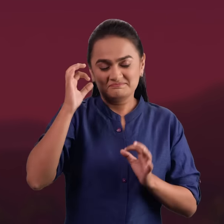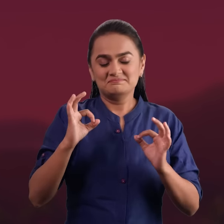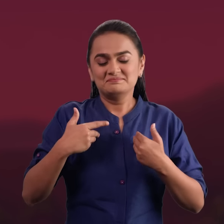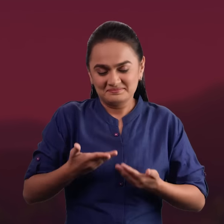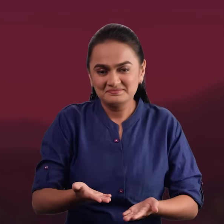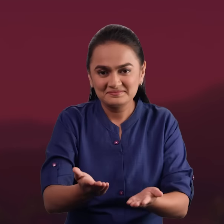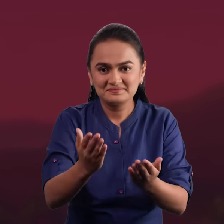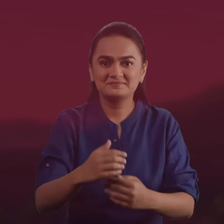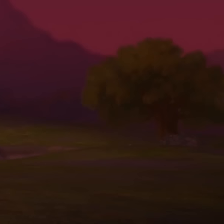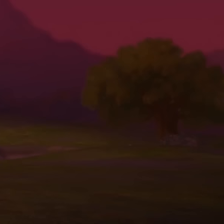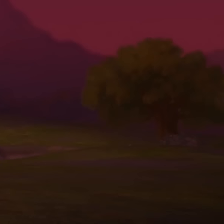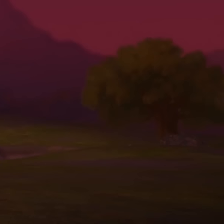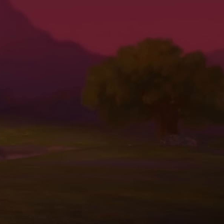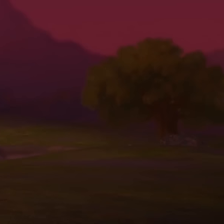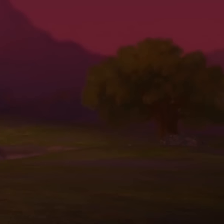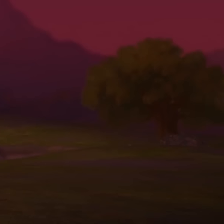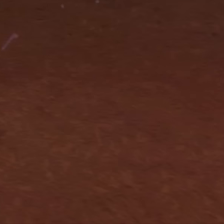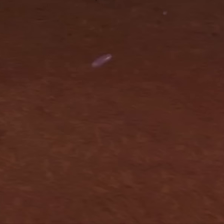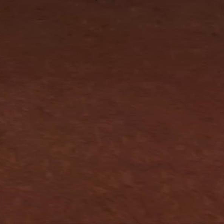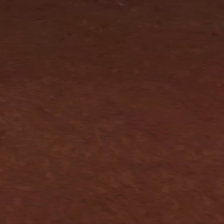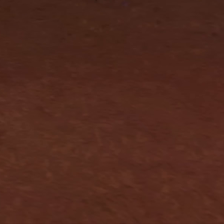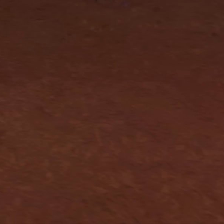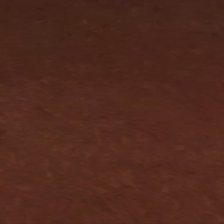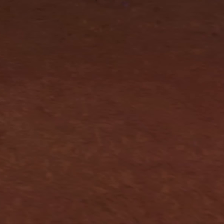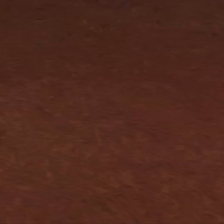मेरा सौभाग्य होगा।